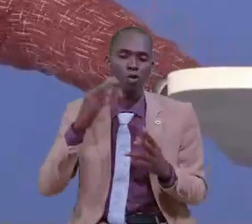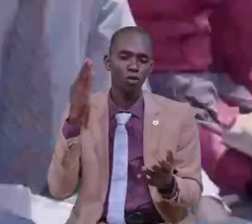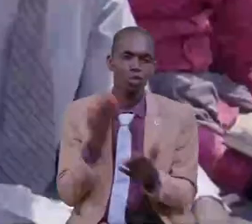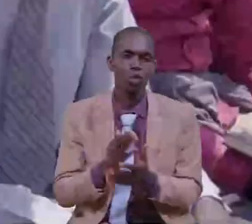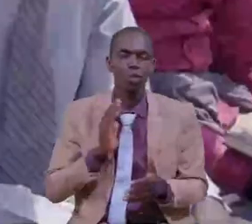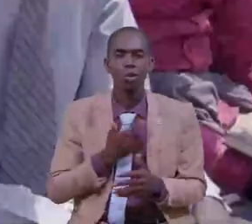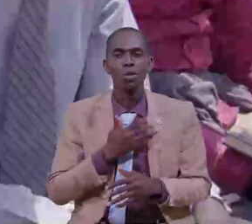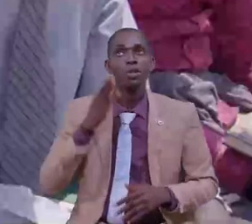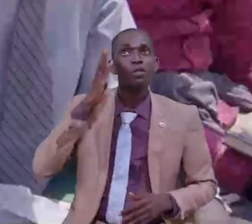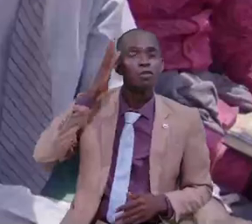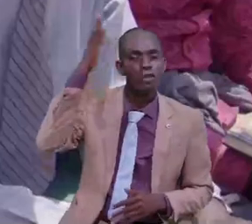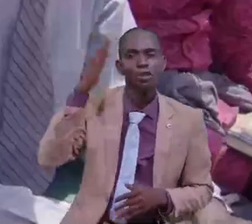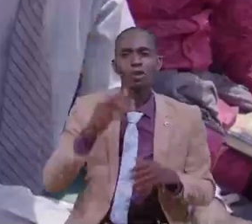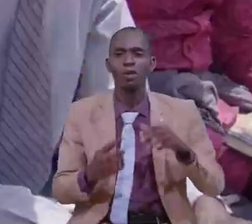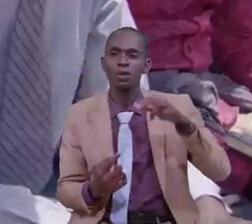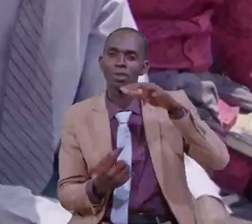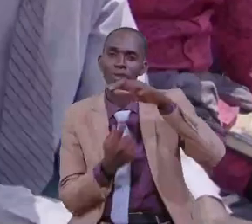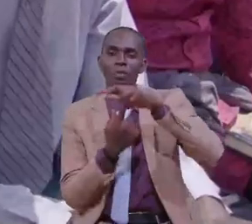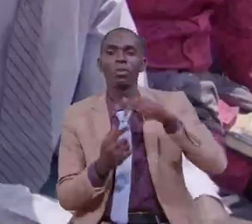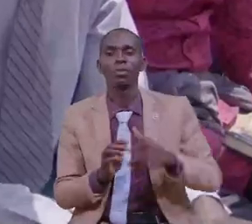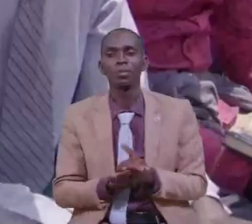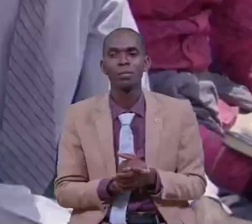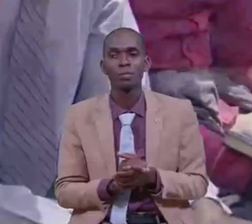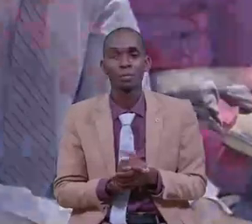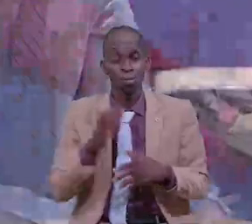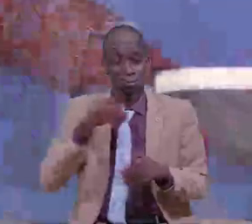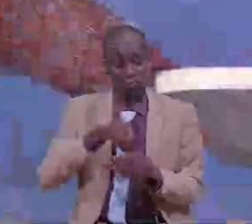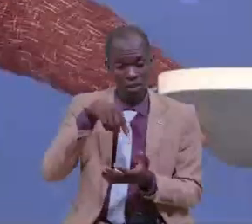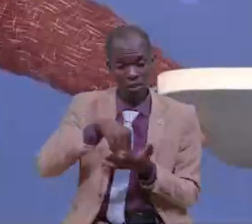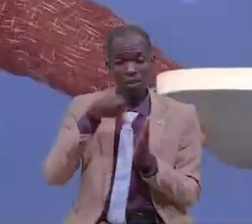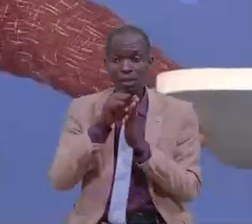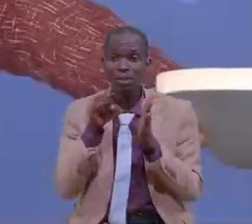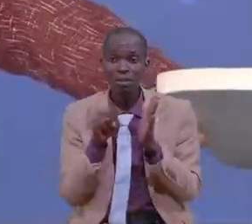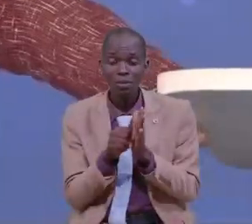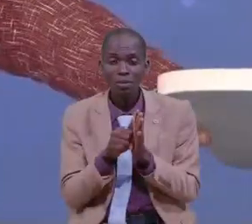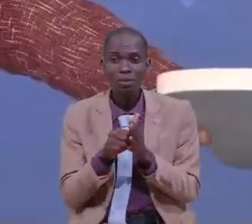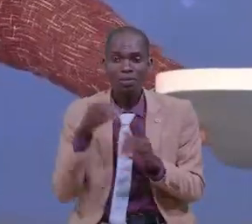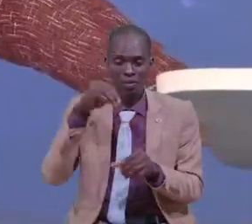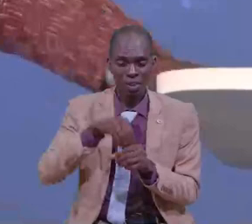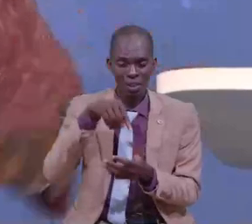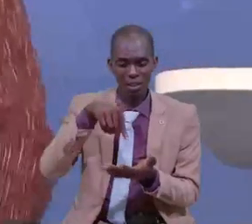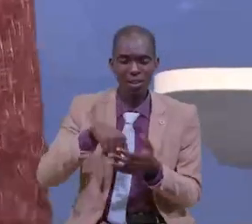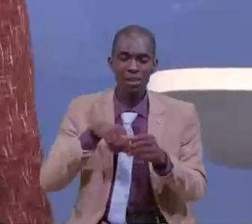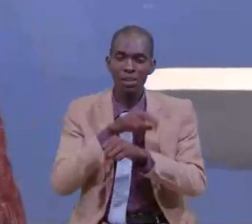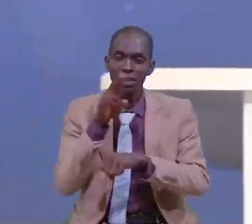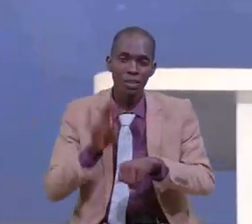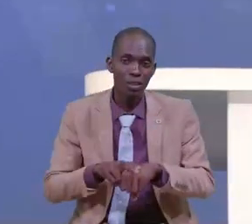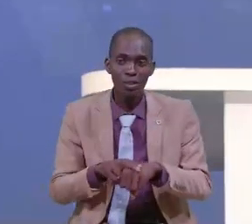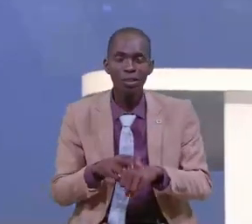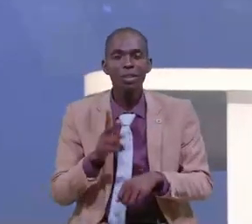ou arrêter nos champions futurs. Dans cet état, dans cette